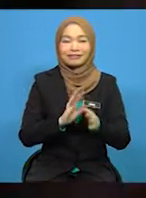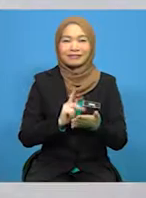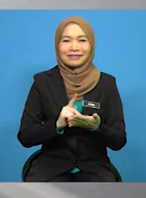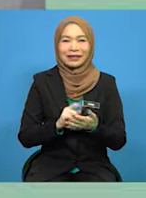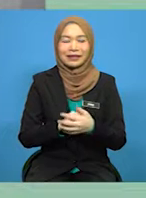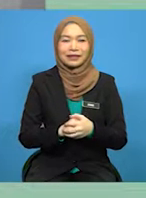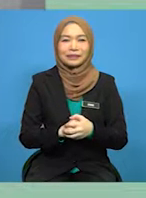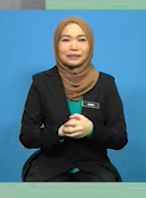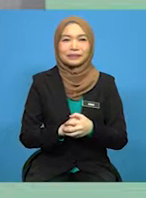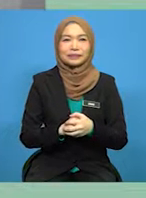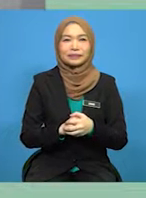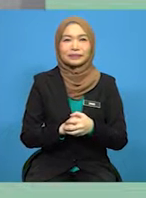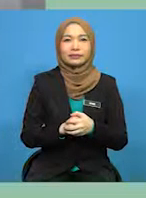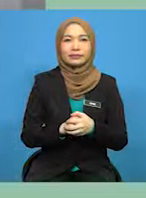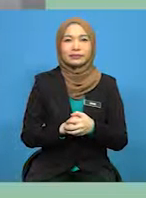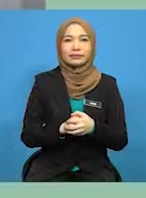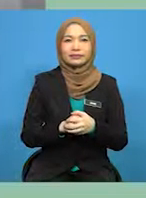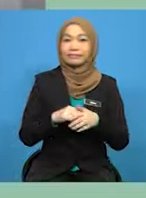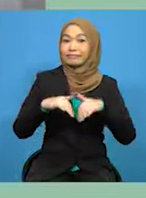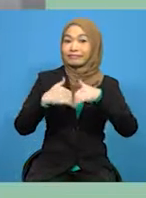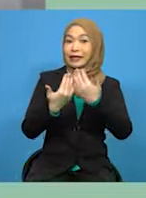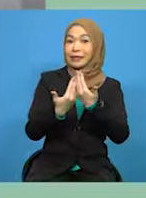oleh pembantu rumah?